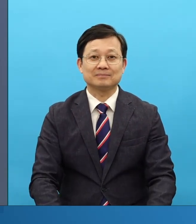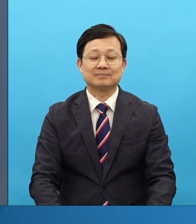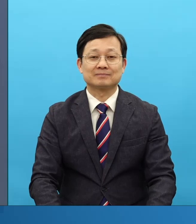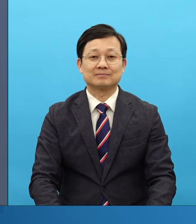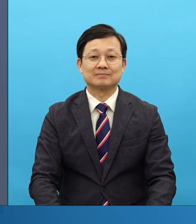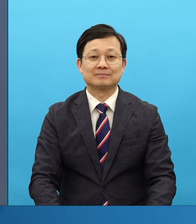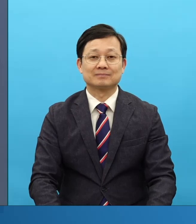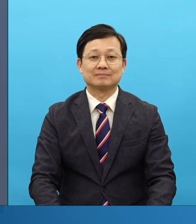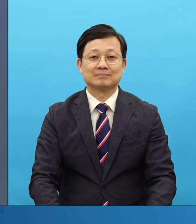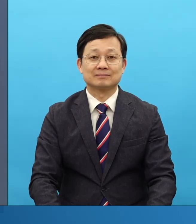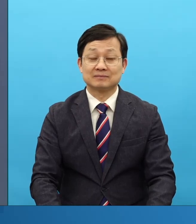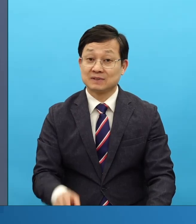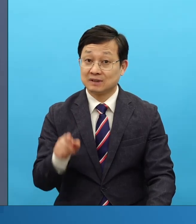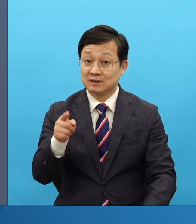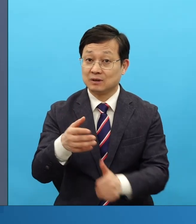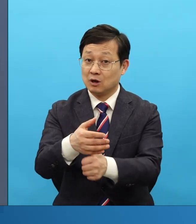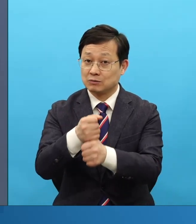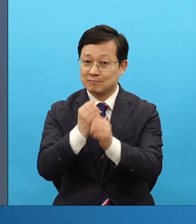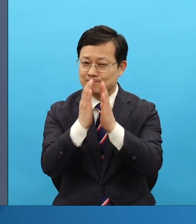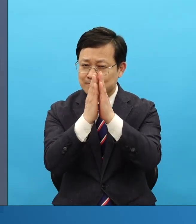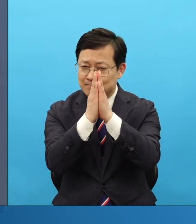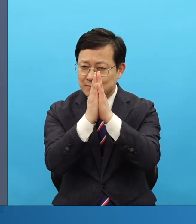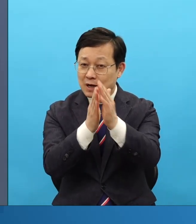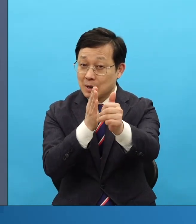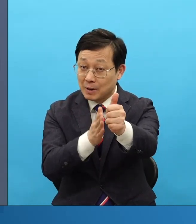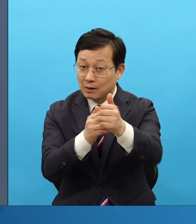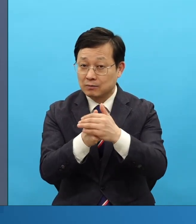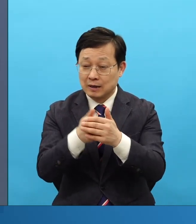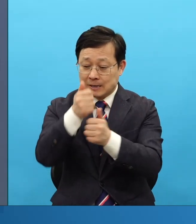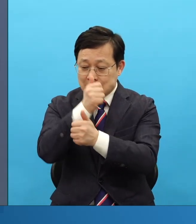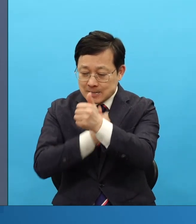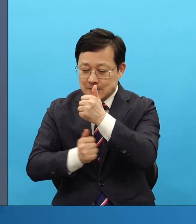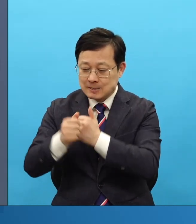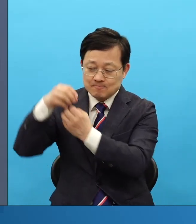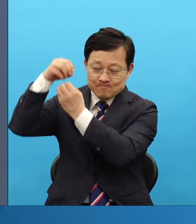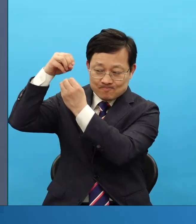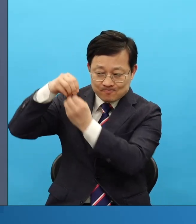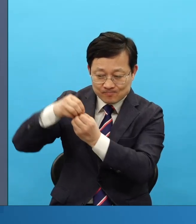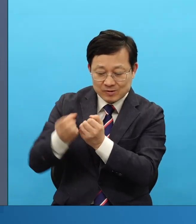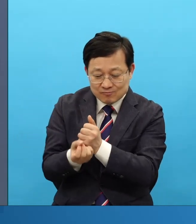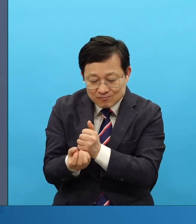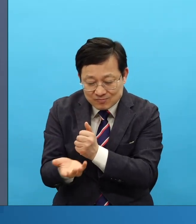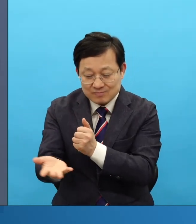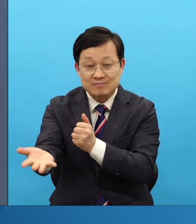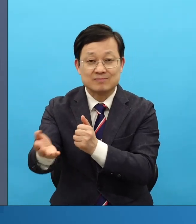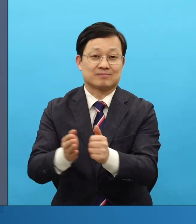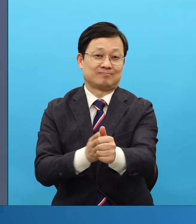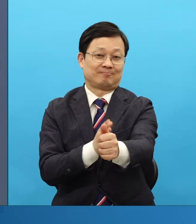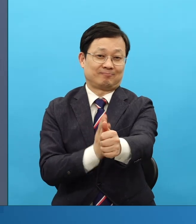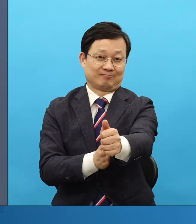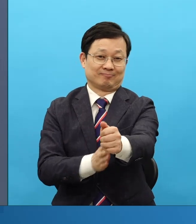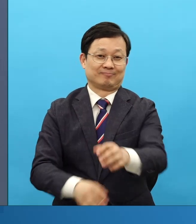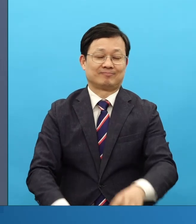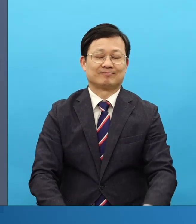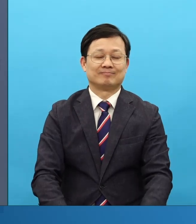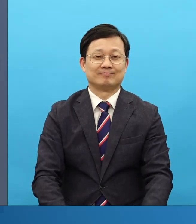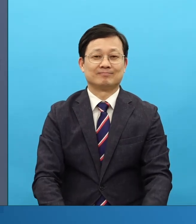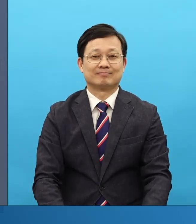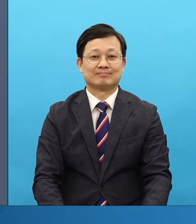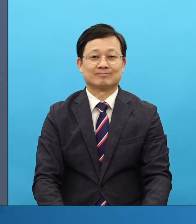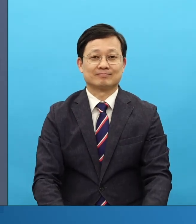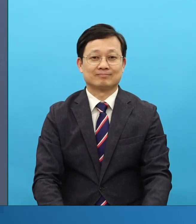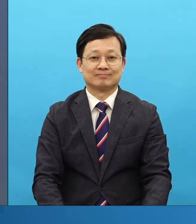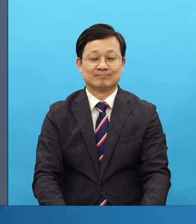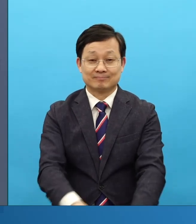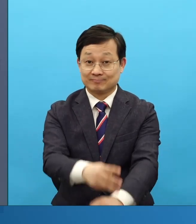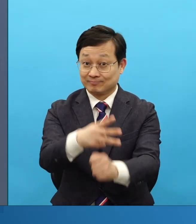our authorities. 이거 붙잡고 기도하고 우리 후대에게 전달해 줘야 돼요. Holding on to this, we must really pray and then relay this to our posterity. 세